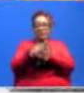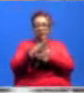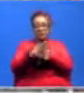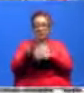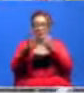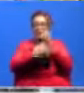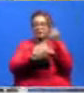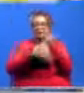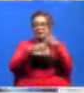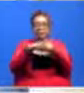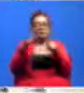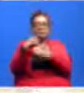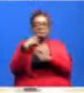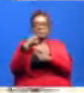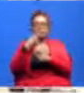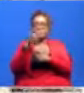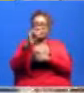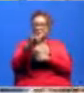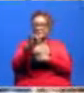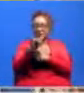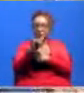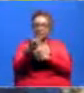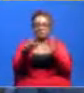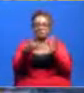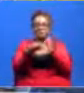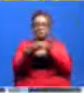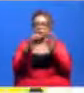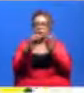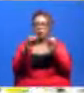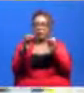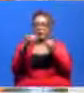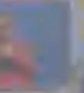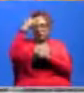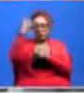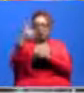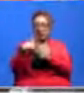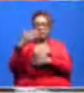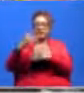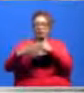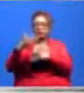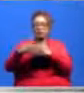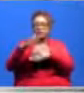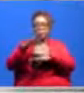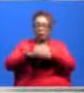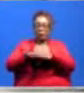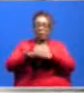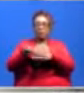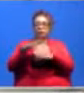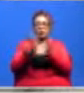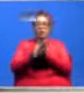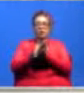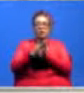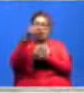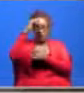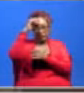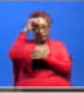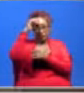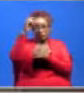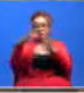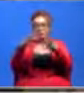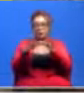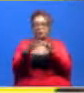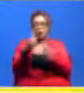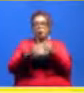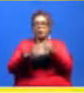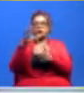bado hazijatajwa katika sakata hiyo kutokana na uhusiano wao na wakuu serikalini. Kampuni inayomilikiwa na